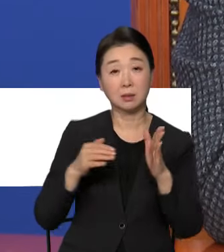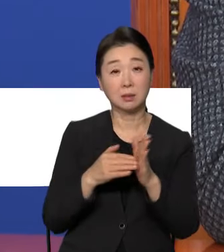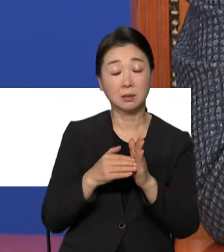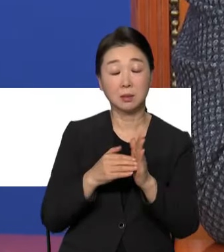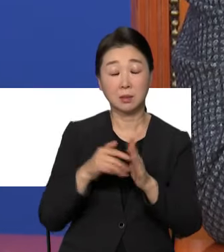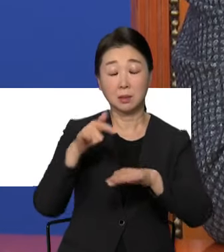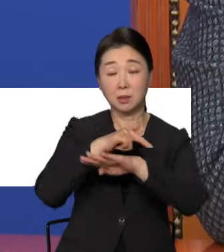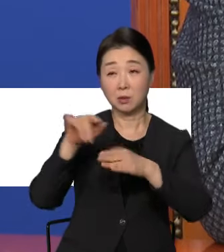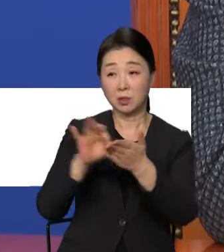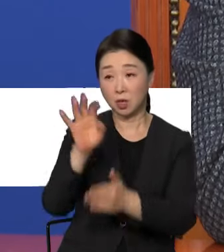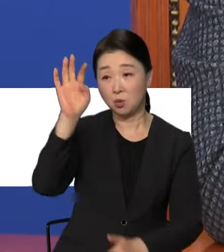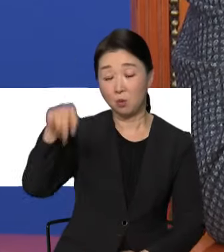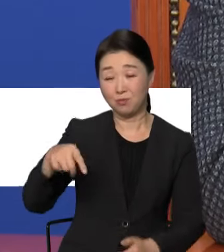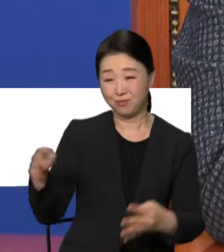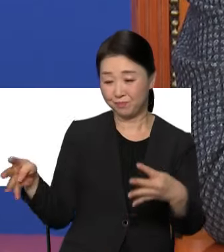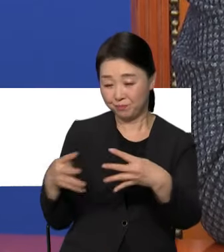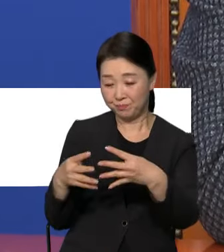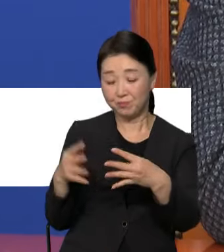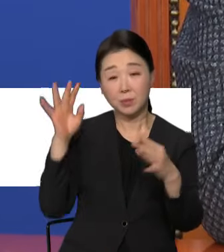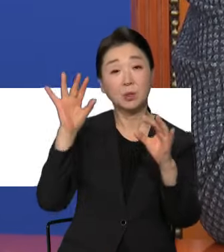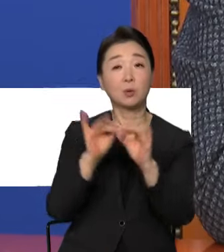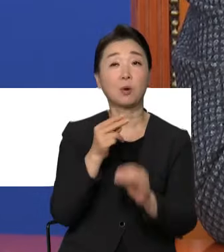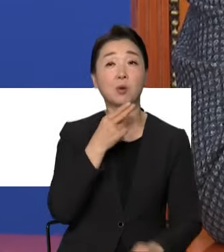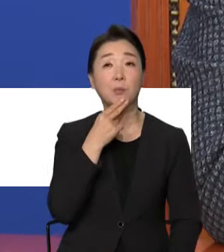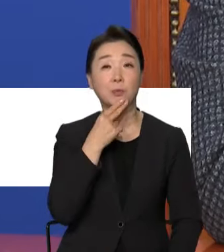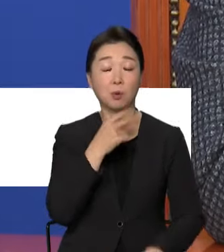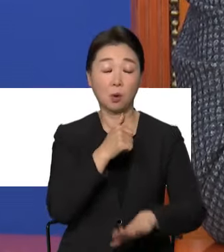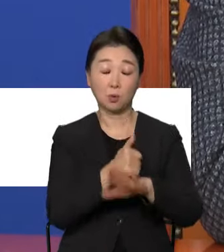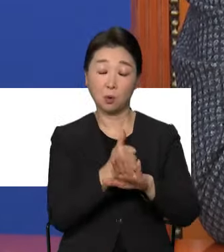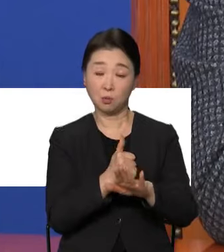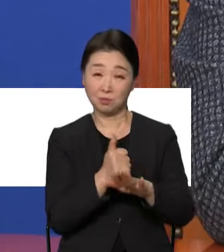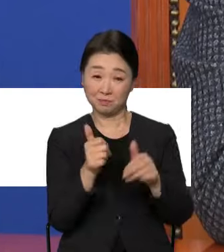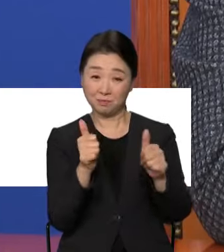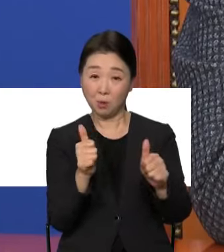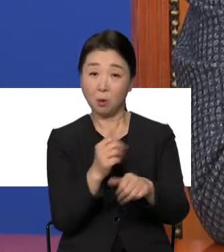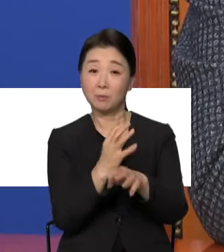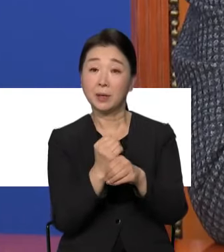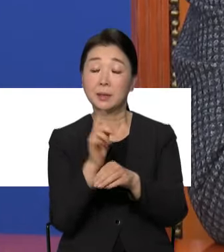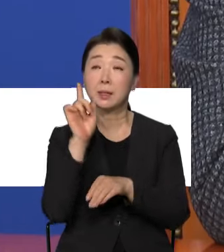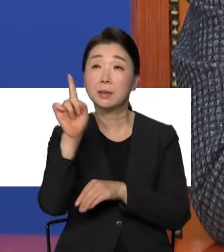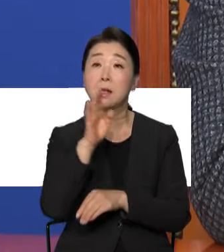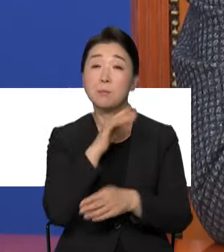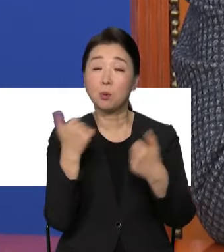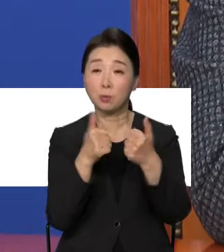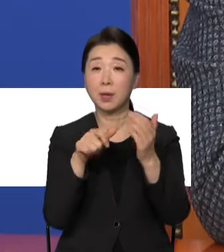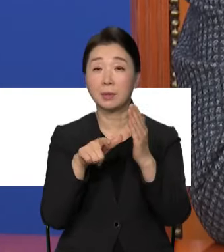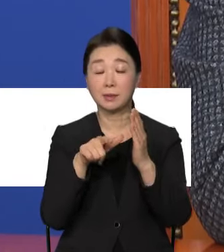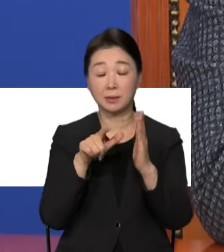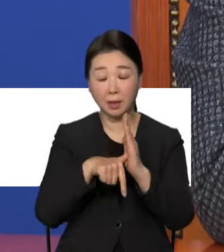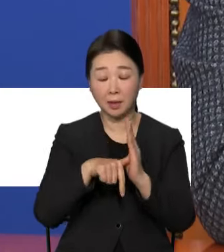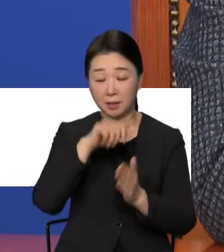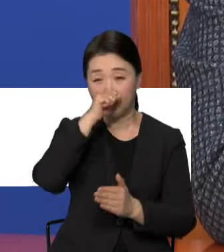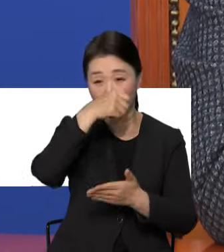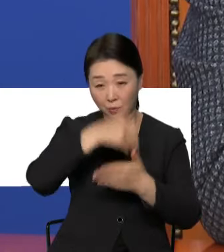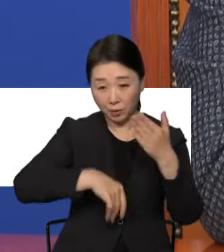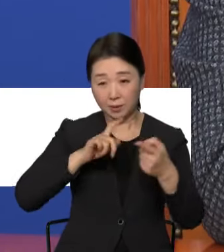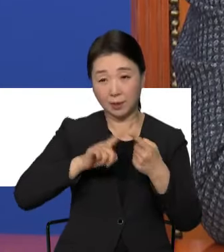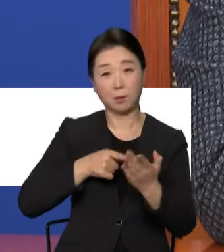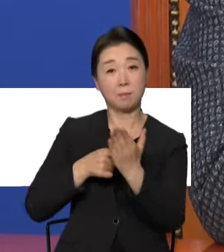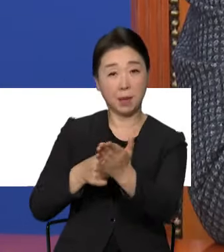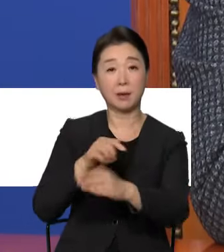증액에 동의하지 않아 부득이하게 법정 시한인 내일 본회의에 감액 예산안을